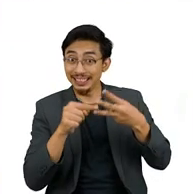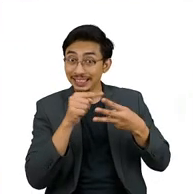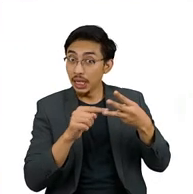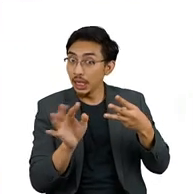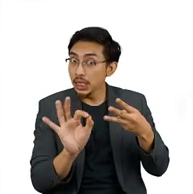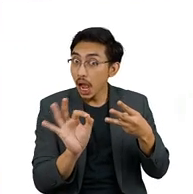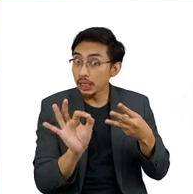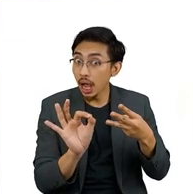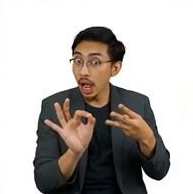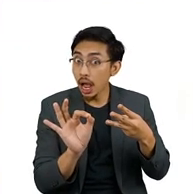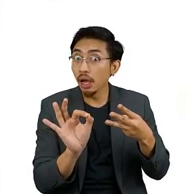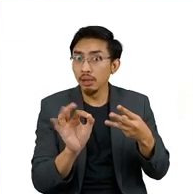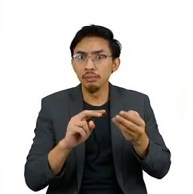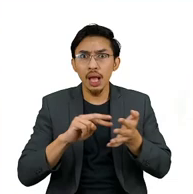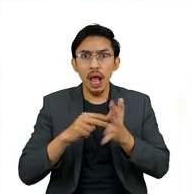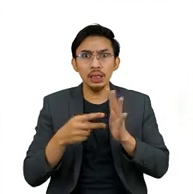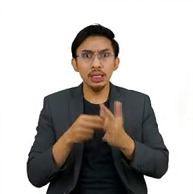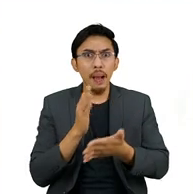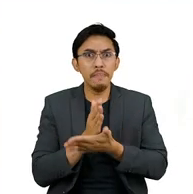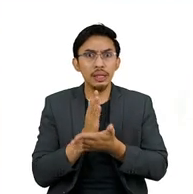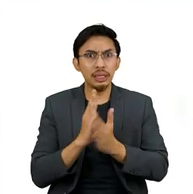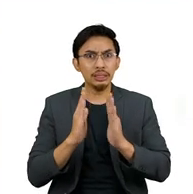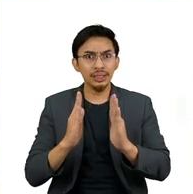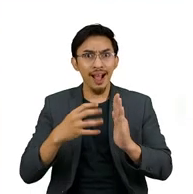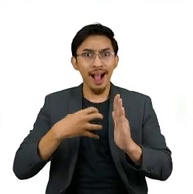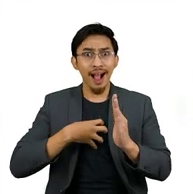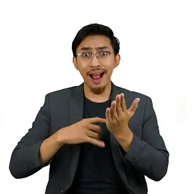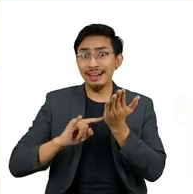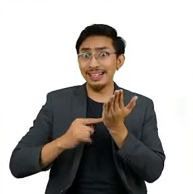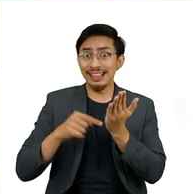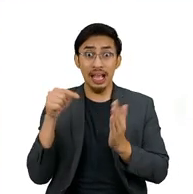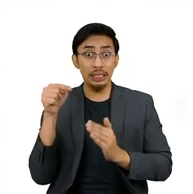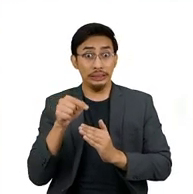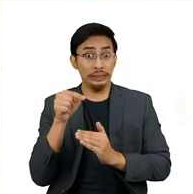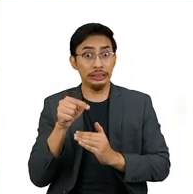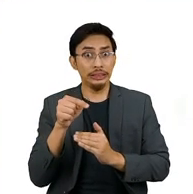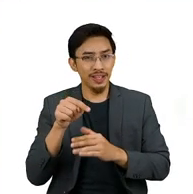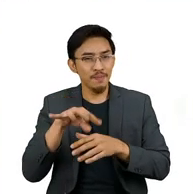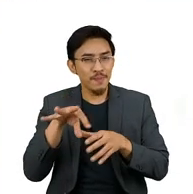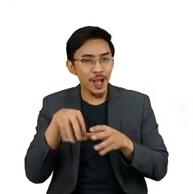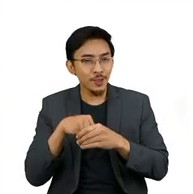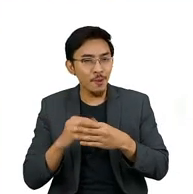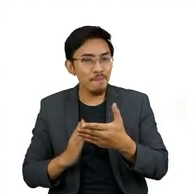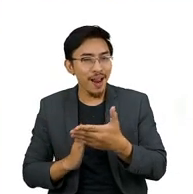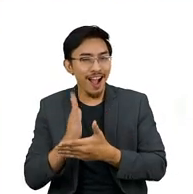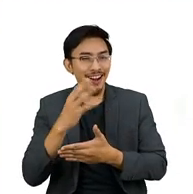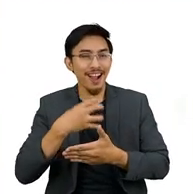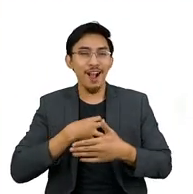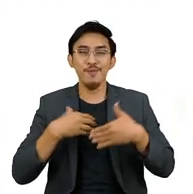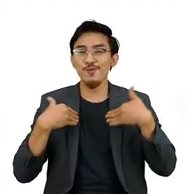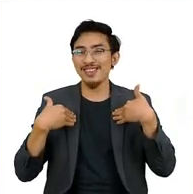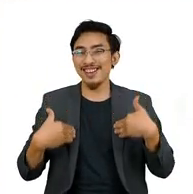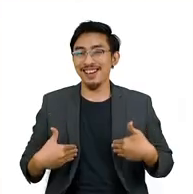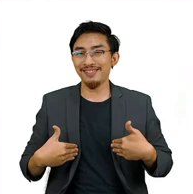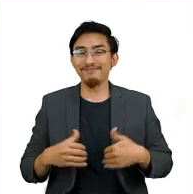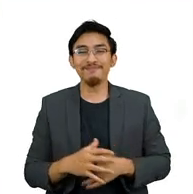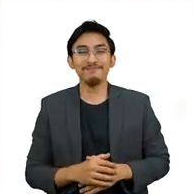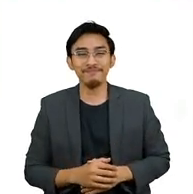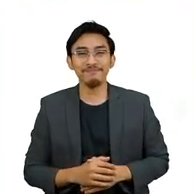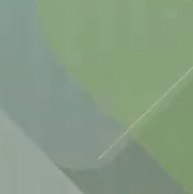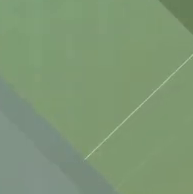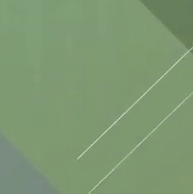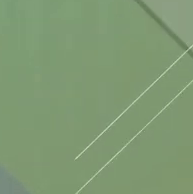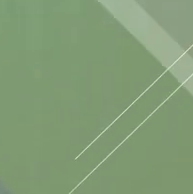itu, kita harus kritis. Jangan-jangan pembatasan hak digital yang dilakukan itu adalah bagian dari pelanggaran hak asasi manusia kita.